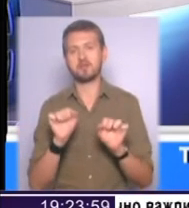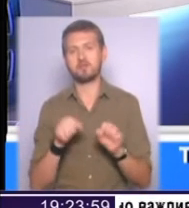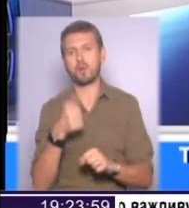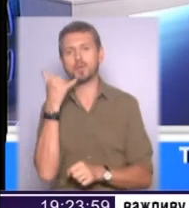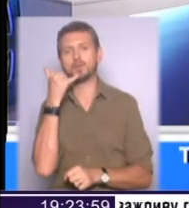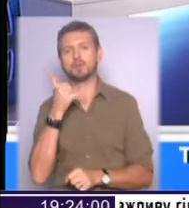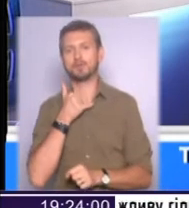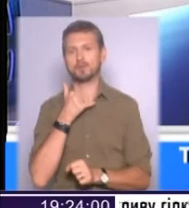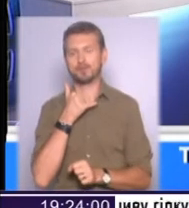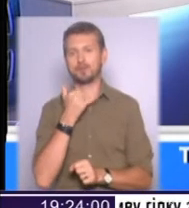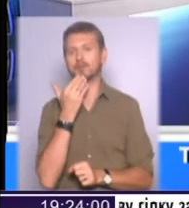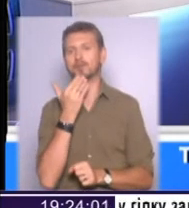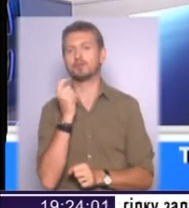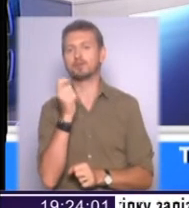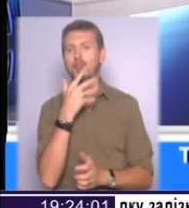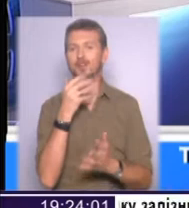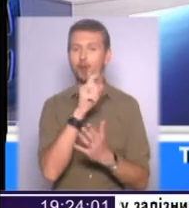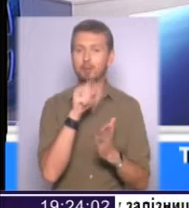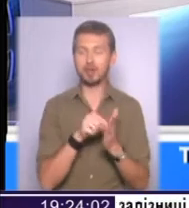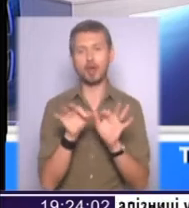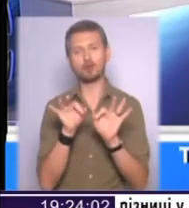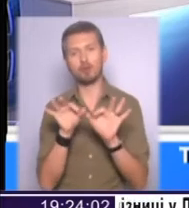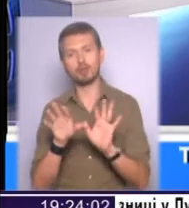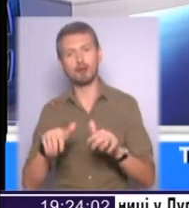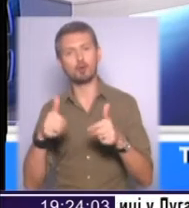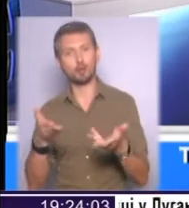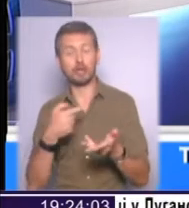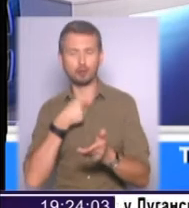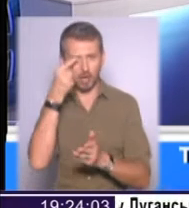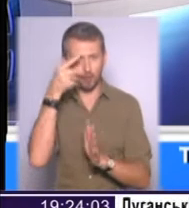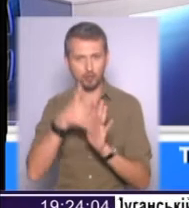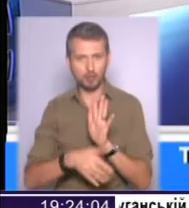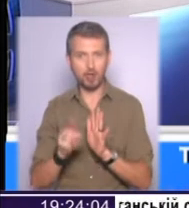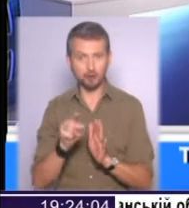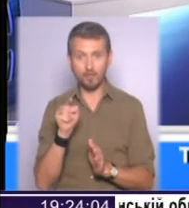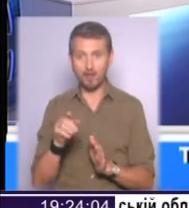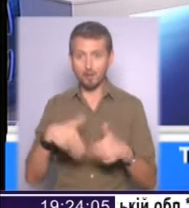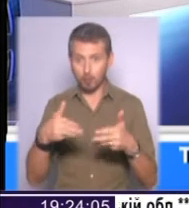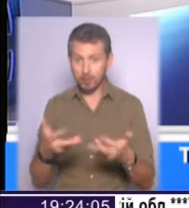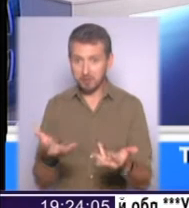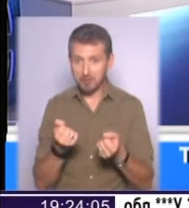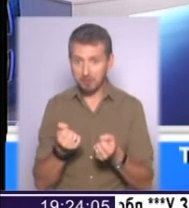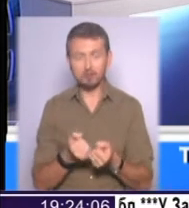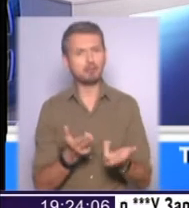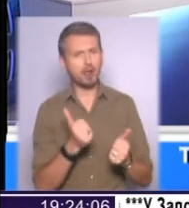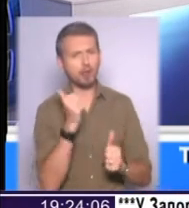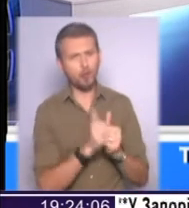своїм запитанням, коментарем або й пропозицією, тому що я так розумію, що приймаєте пропозиції. Кожна так? пропозиція цінна.